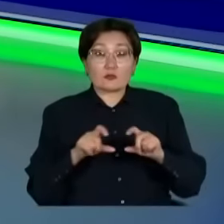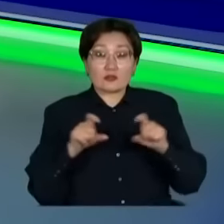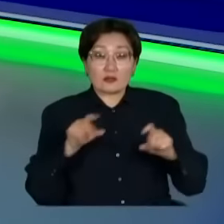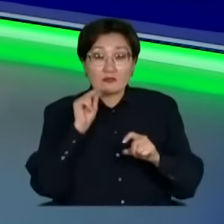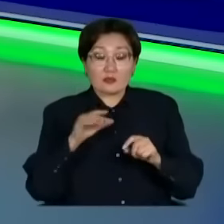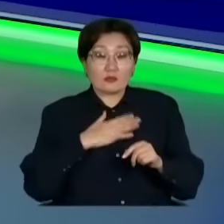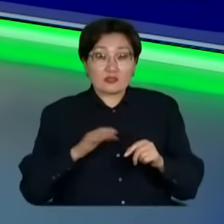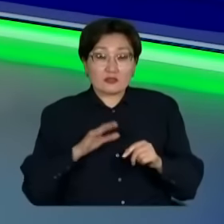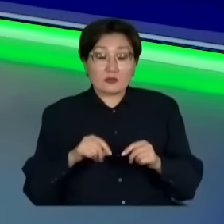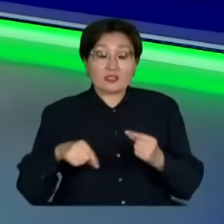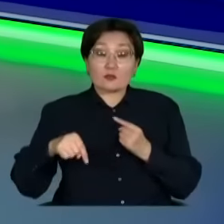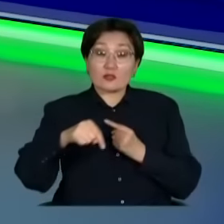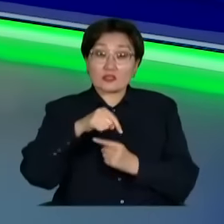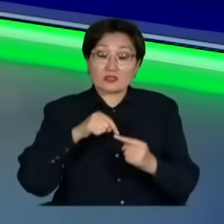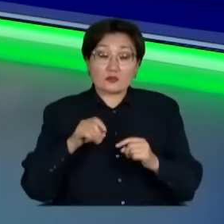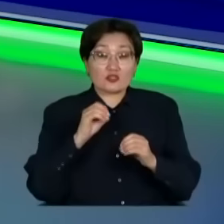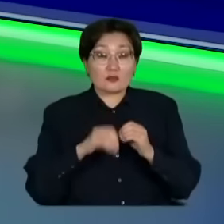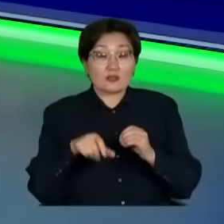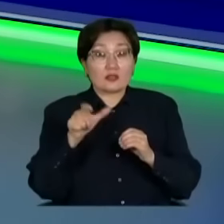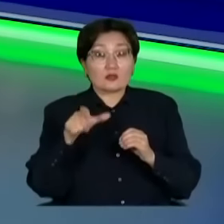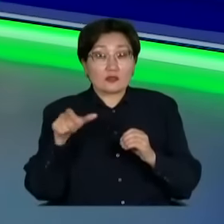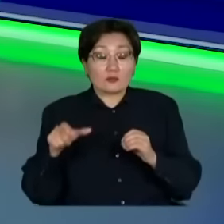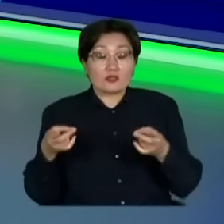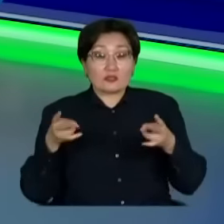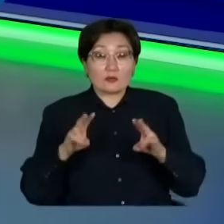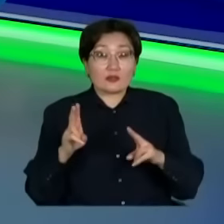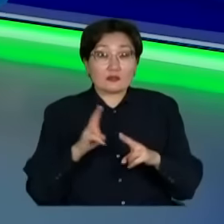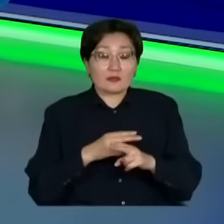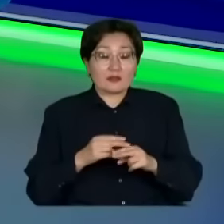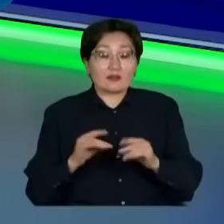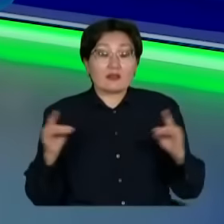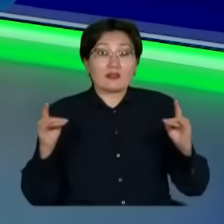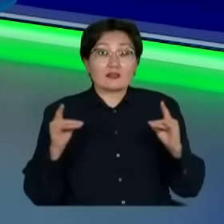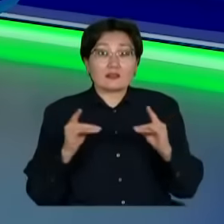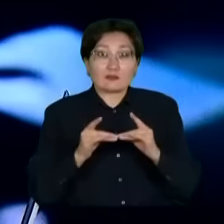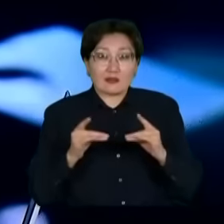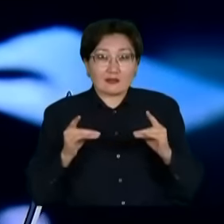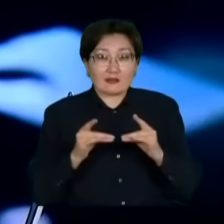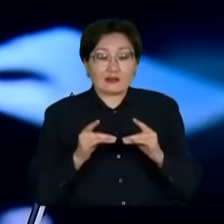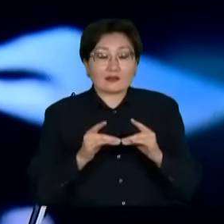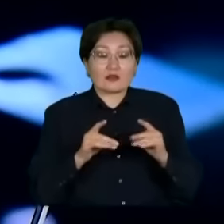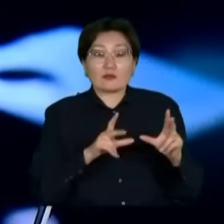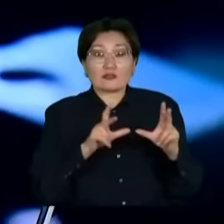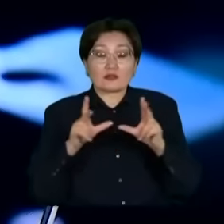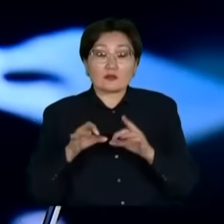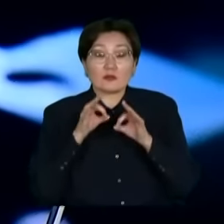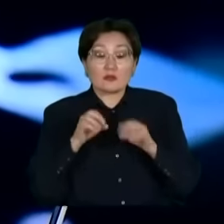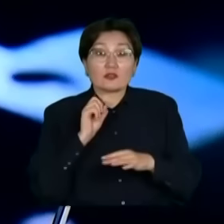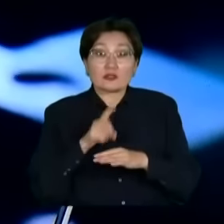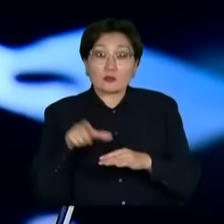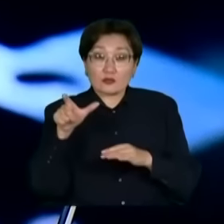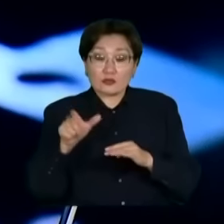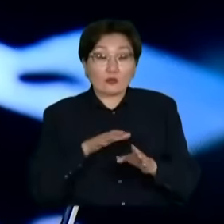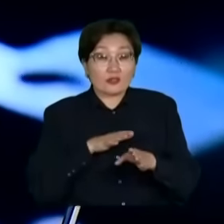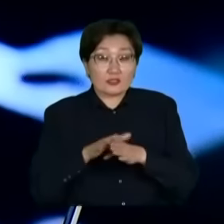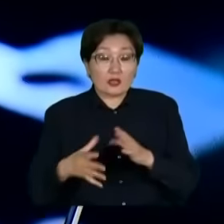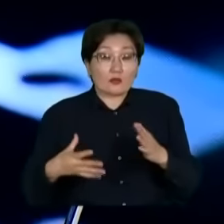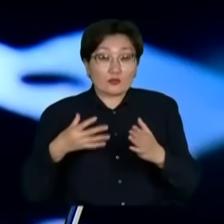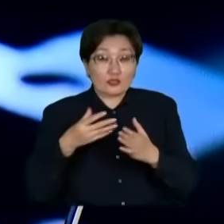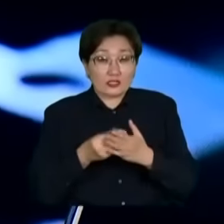недобросовестного предпринимателя десятки невест остались без спальных гарнитуров Хотя по словам заказчиков Они полностью